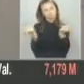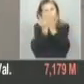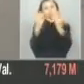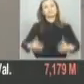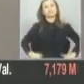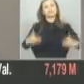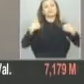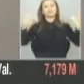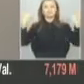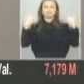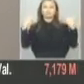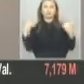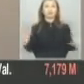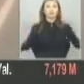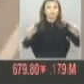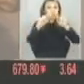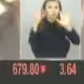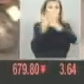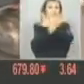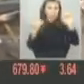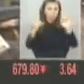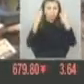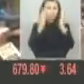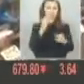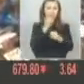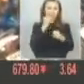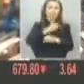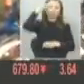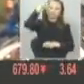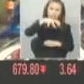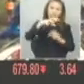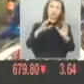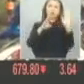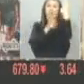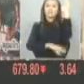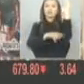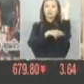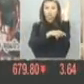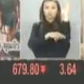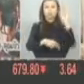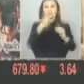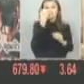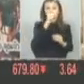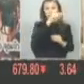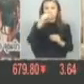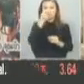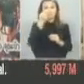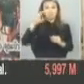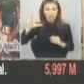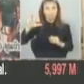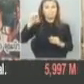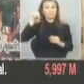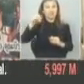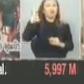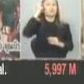ทางกระทรวงวัฒนธรรมและหน่วยงานในจังหวัดพัทลุงจะจัดงานเมืองลุงโลกระหว่างวันที่10ถึง13กุมภาพันธ์นี้ทั้งที่ทราบแล้วว่าในทุก